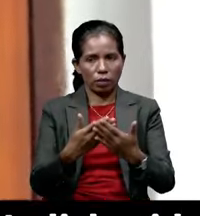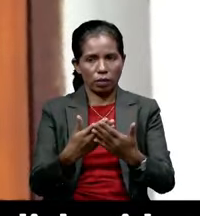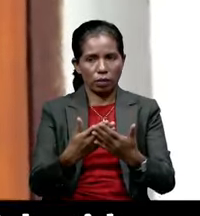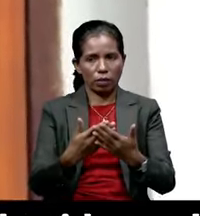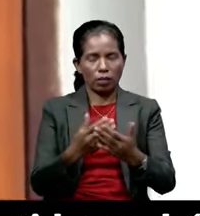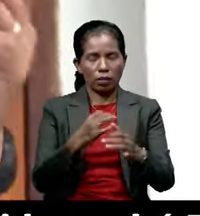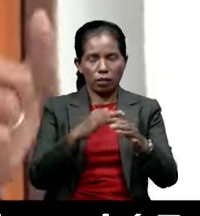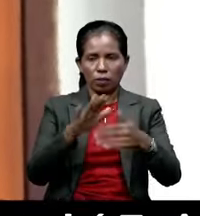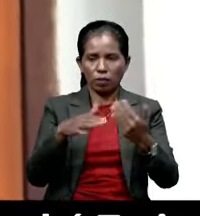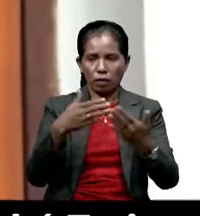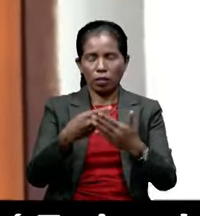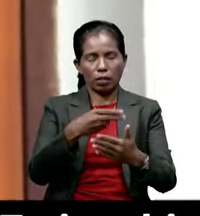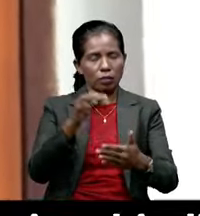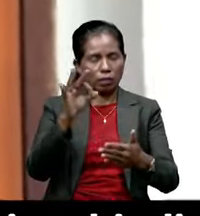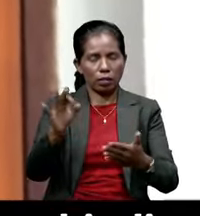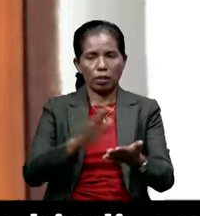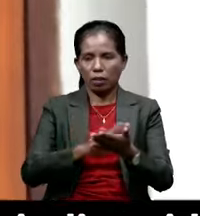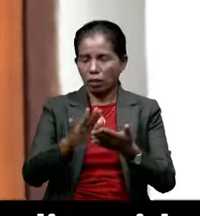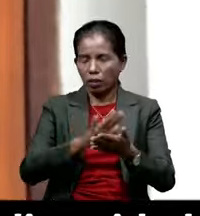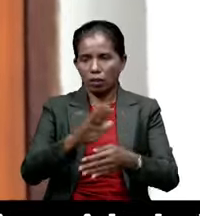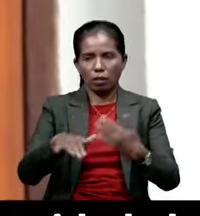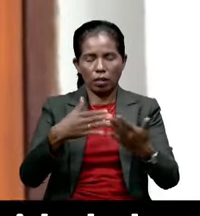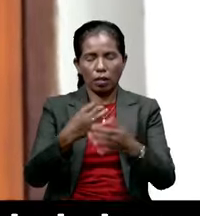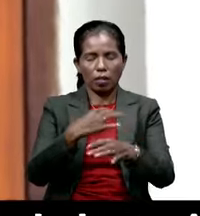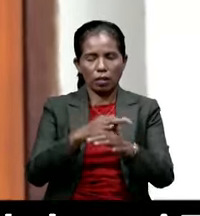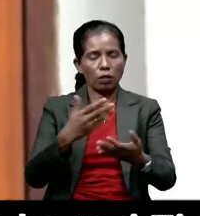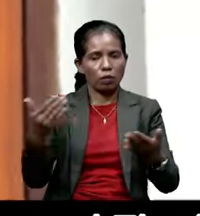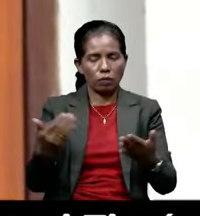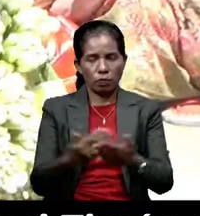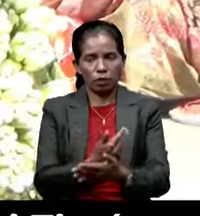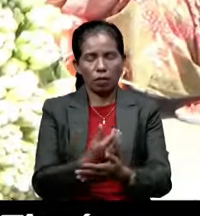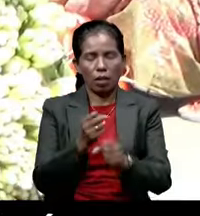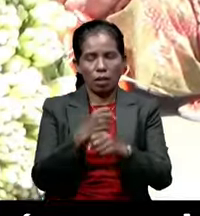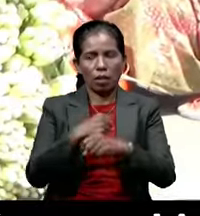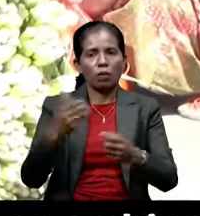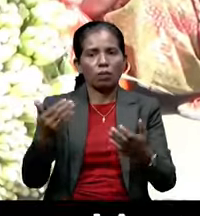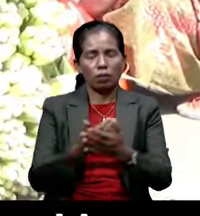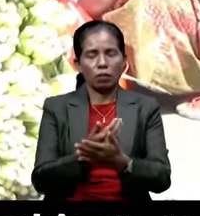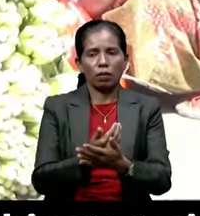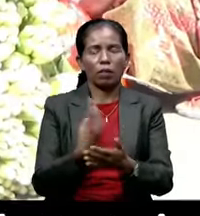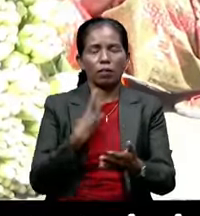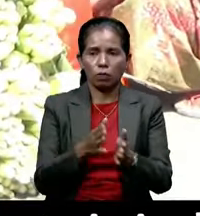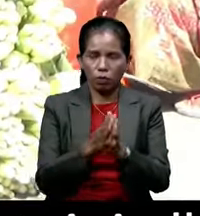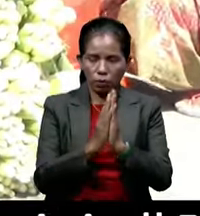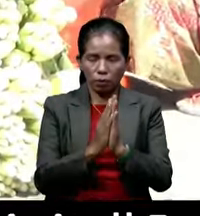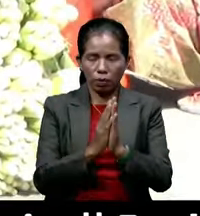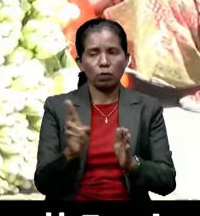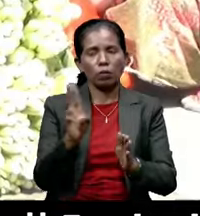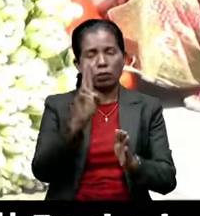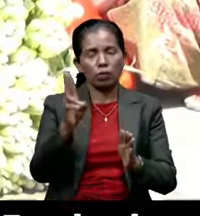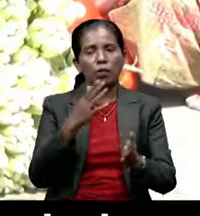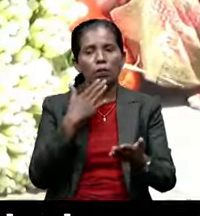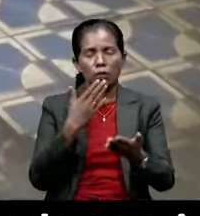hadiah hotu, hadis fati sentina hadiah form fali, rehabilita, renova form fali ne. Ta husu na fati ngatu utilizari dia,